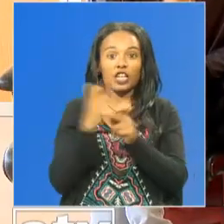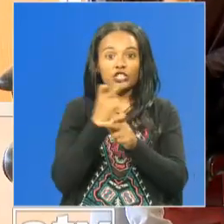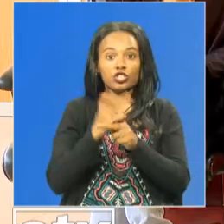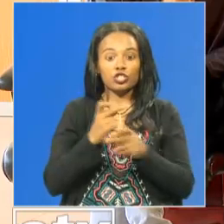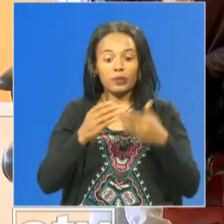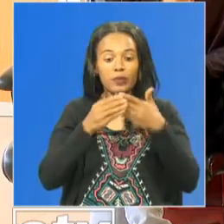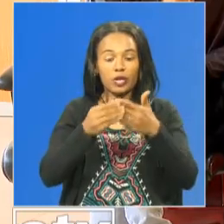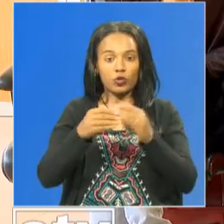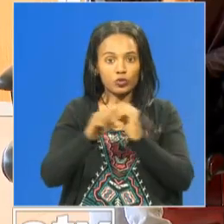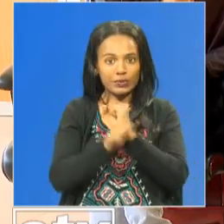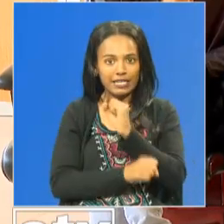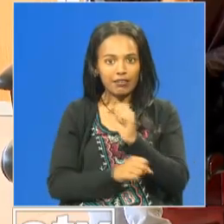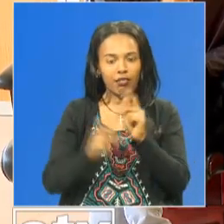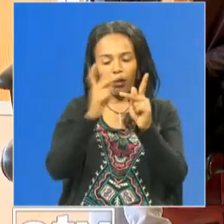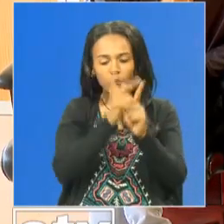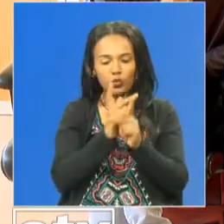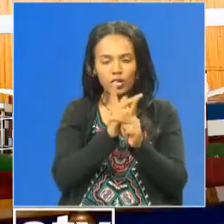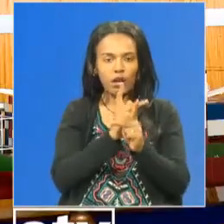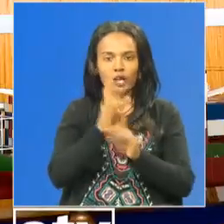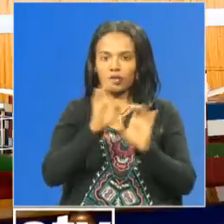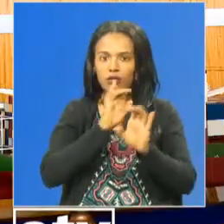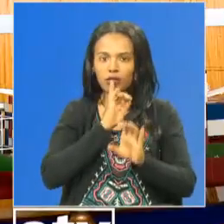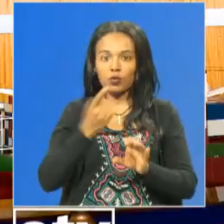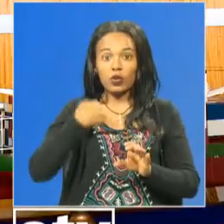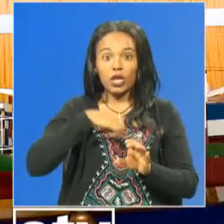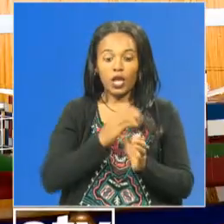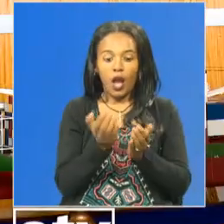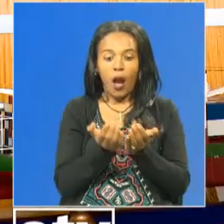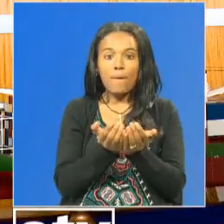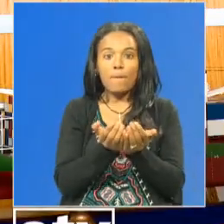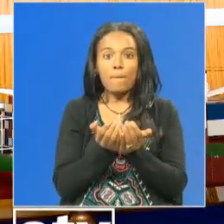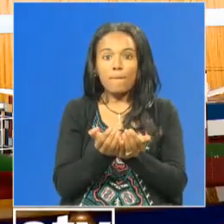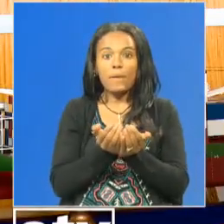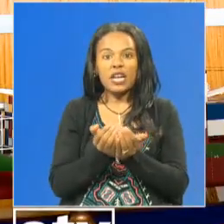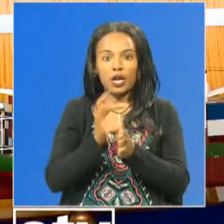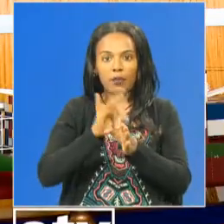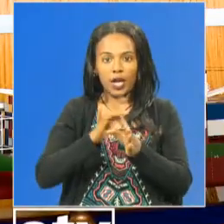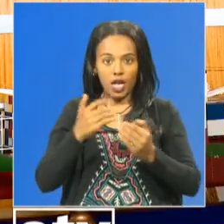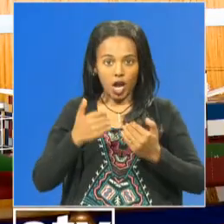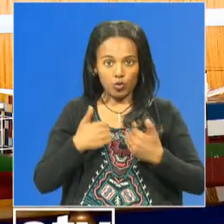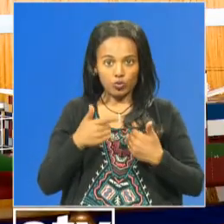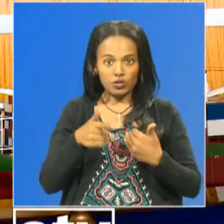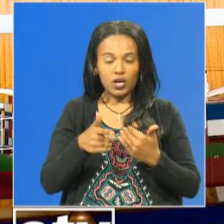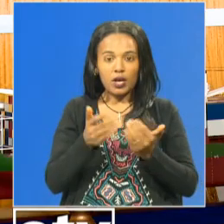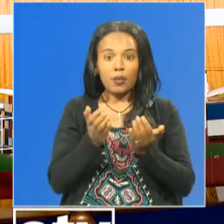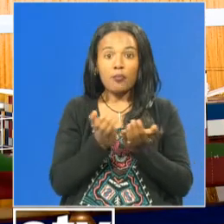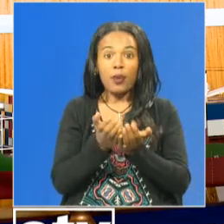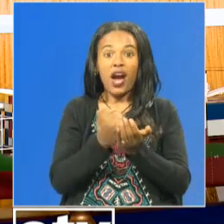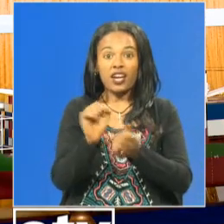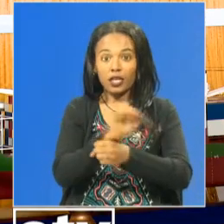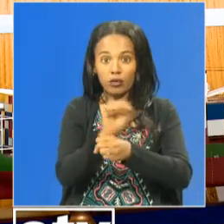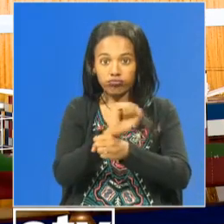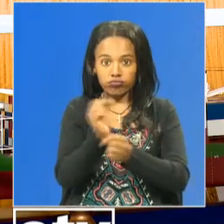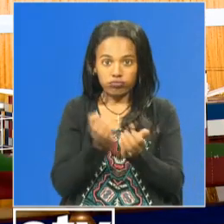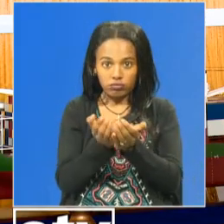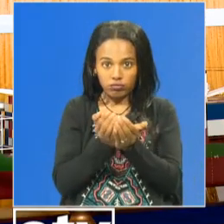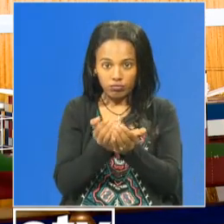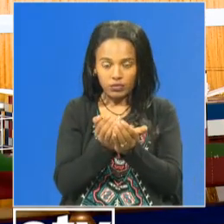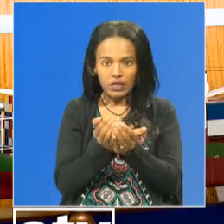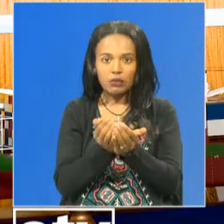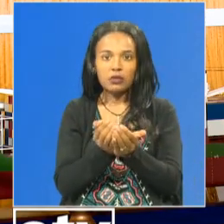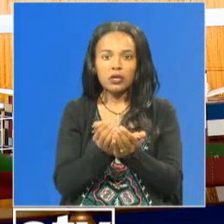መመሪያዎች መሰረት ተገቢውን ጥንቃቄ እየተደረገ ነው። የኛ መርከቦች ላይ ያሉ ባህረኞች ከመርከብ እንዳይወርዱ ነው ለመቀየርም